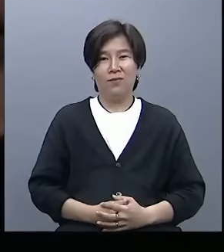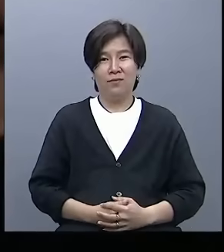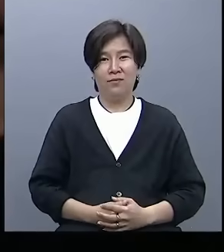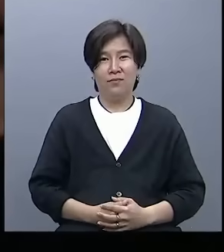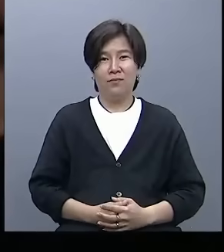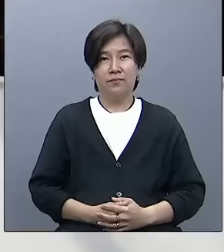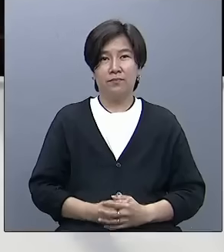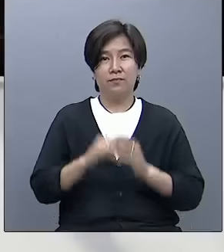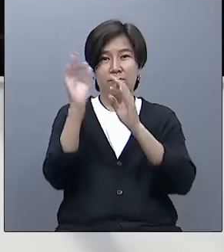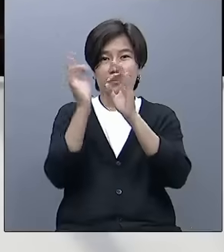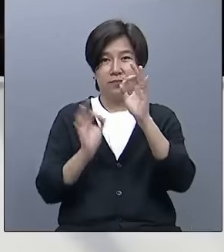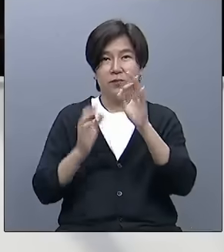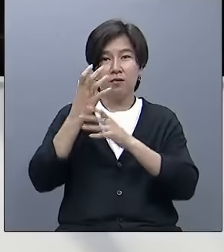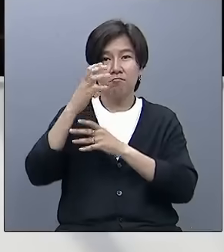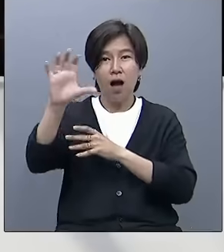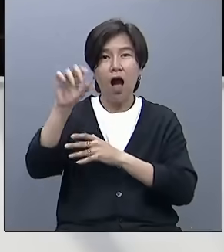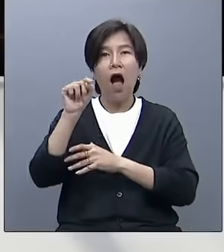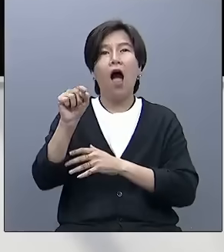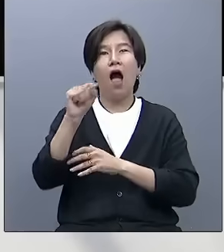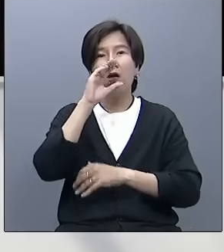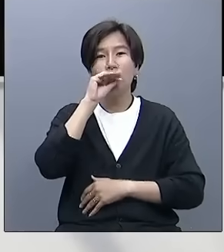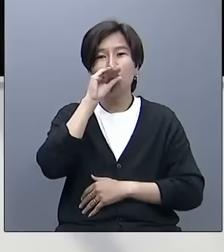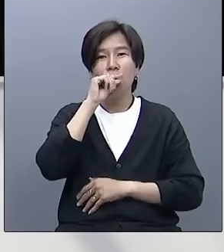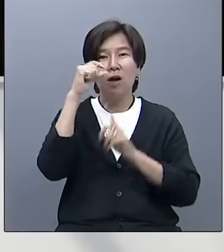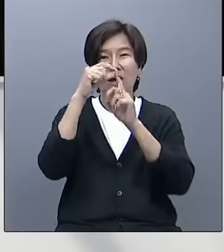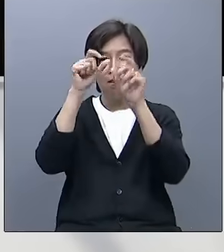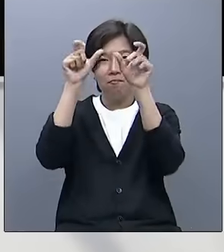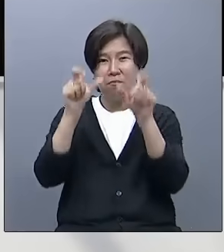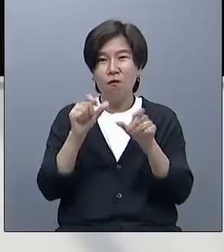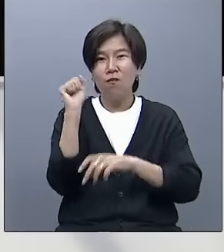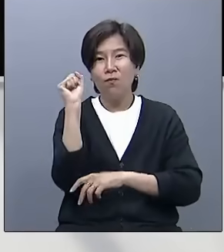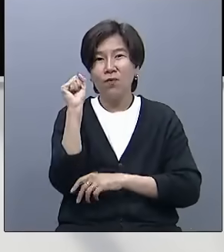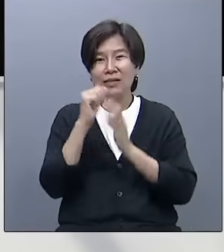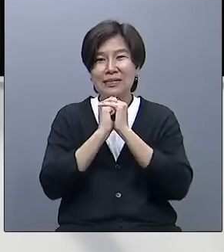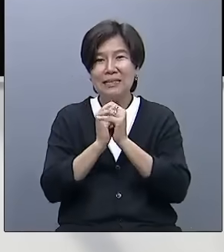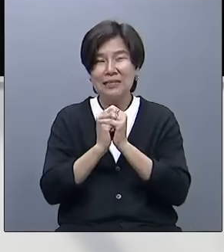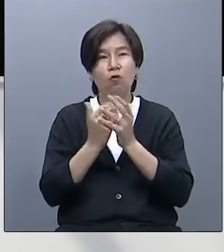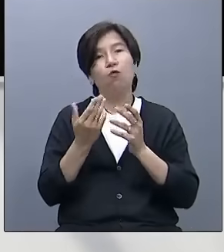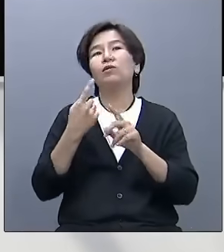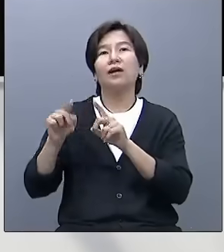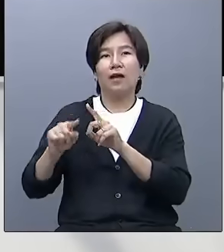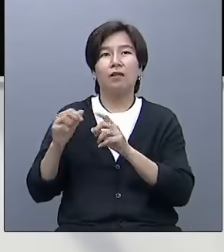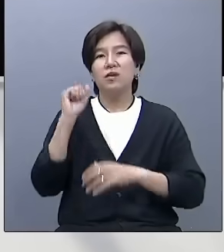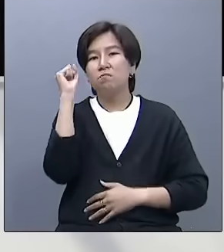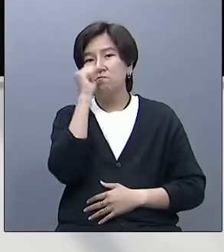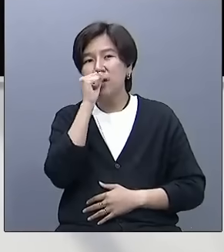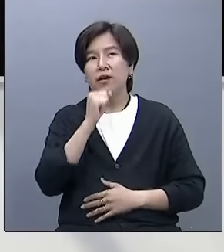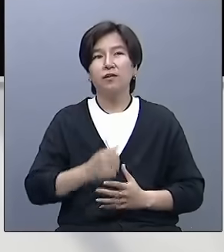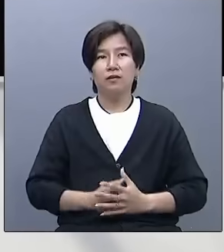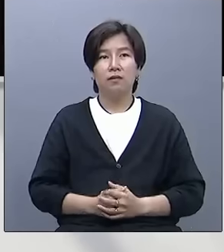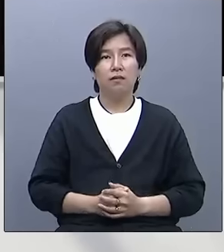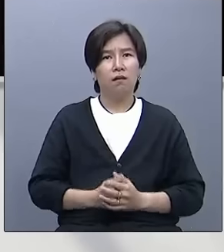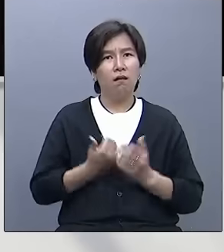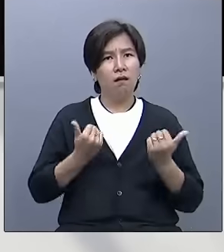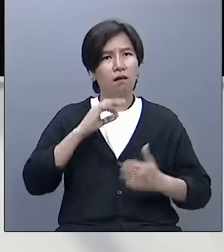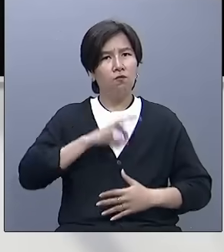ต์นี้เองค่ะถูกหยิบยกมาพูดถึงจากนัยยะที่ซ่อนอยู่ทั้งในแคปชั่นทั้งในเนื้อเพลงที่แชร์บอกว่านี่จะเป็นการแสด